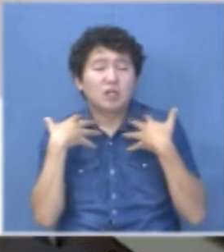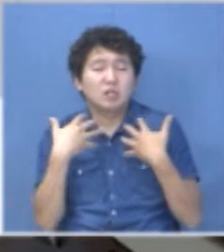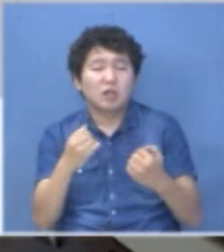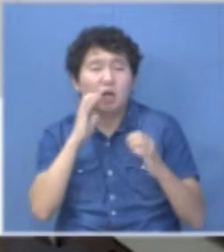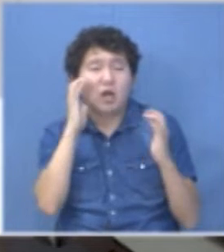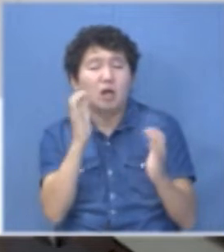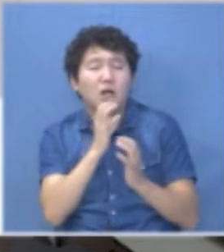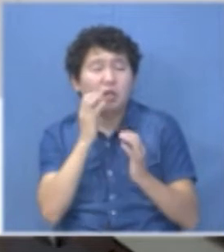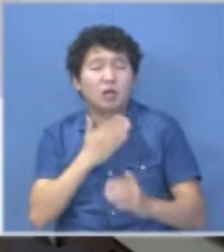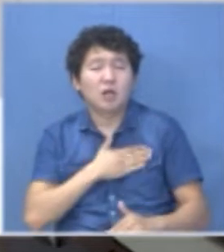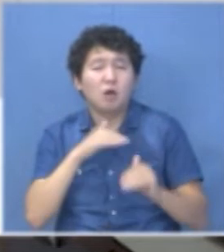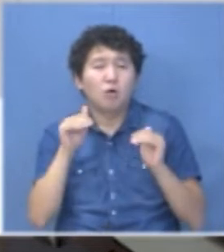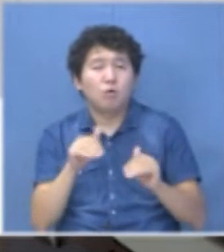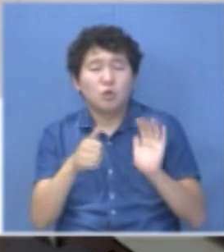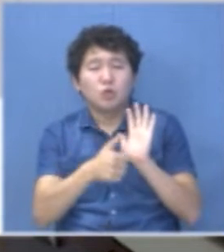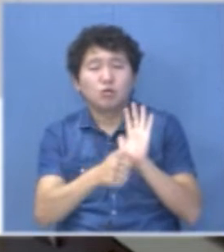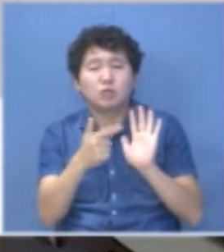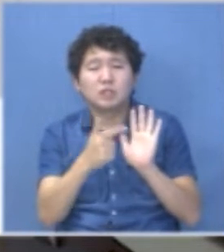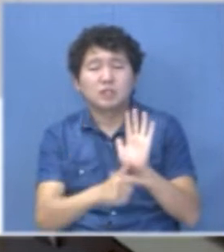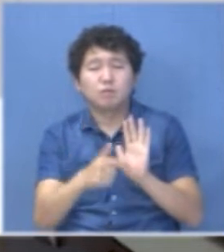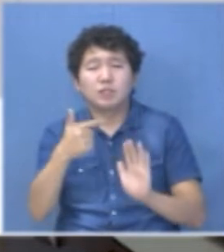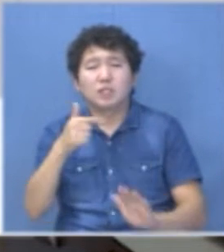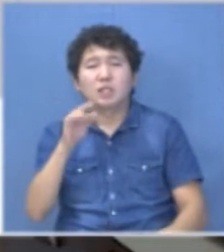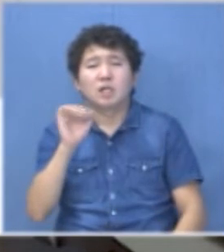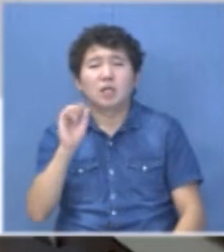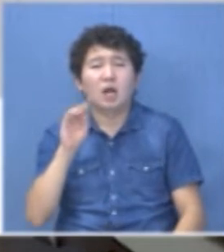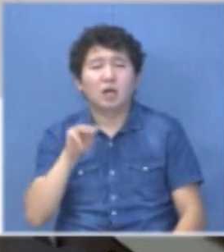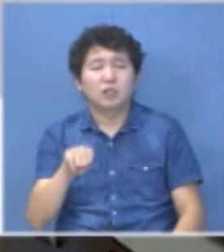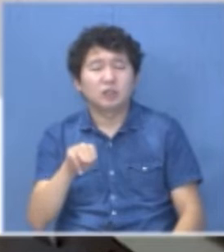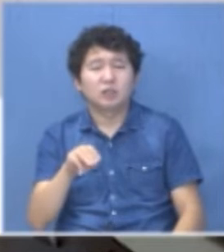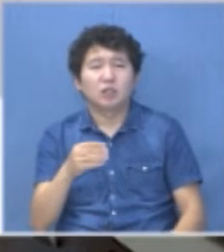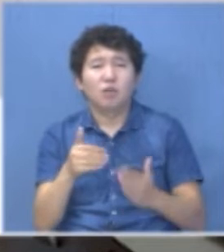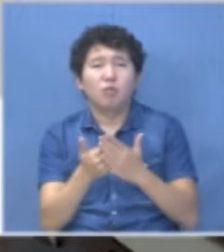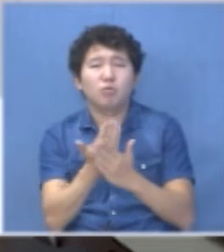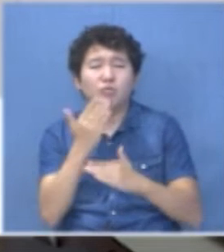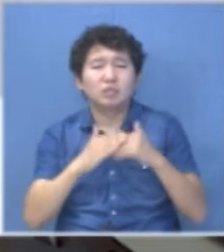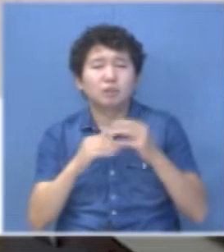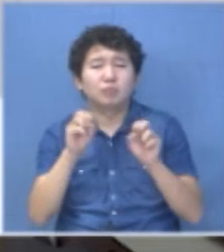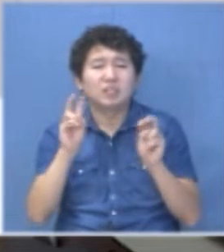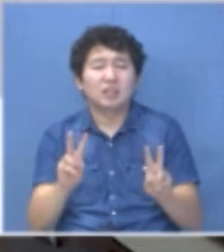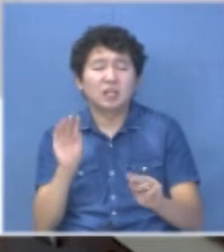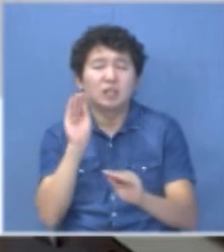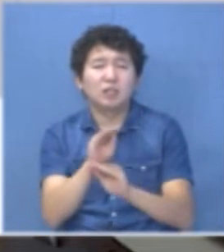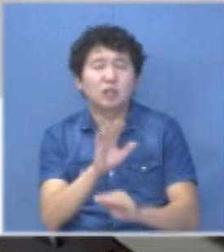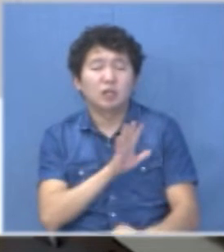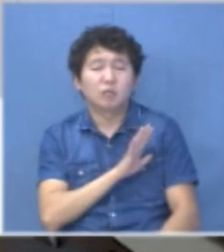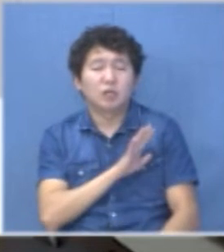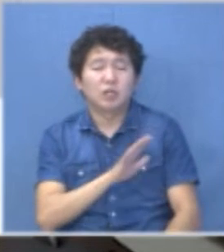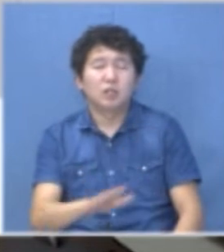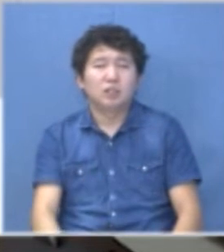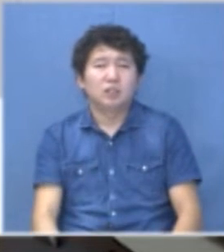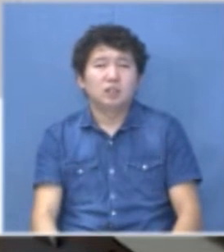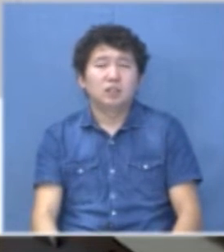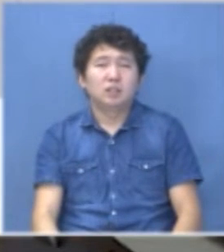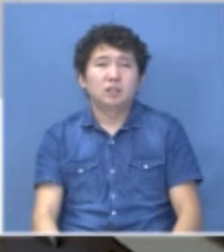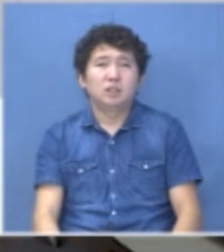колледж выделено 670 грантов, добавились новые специальности. Наше учебное заведение получило статус топового медицинского